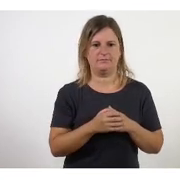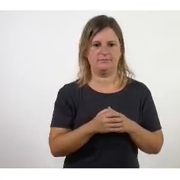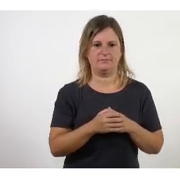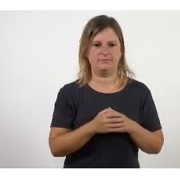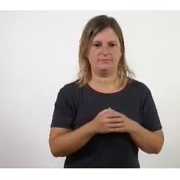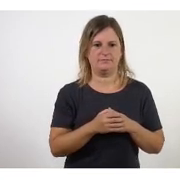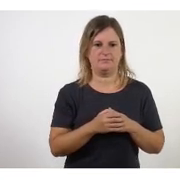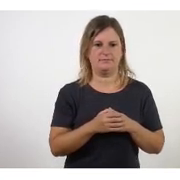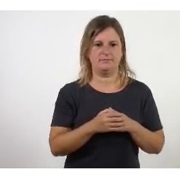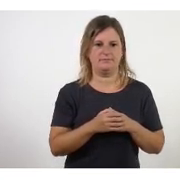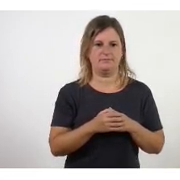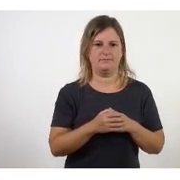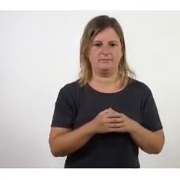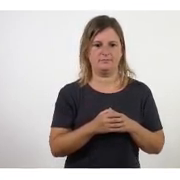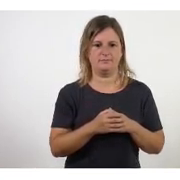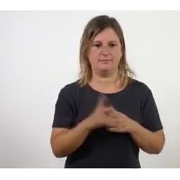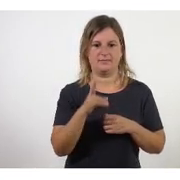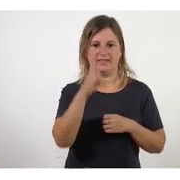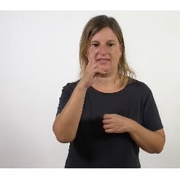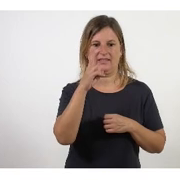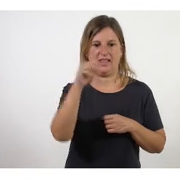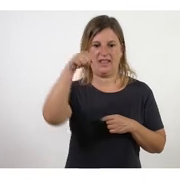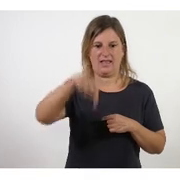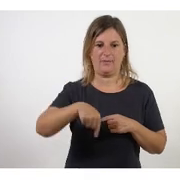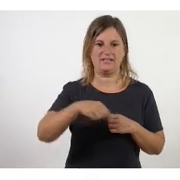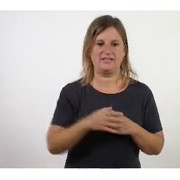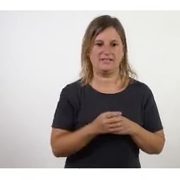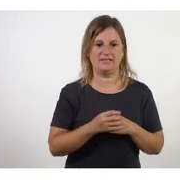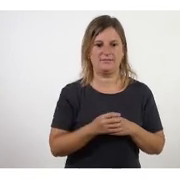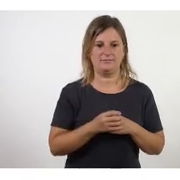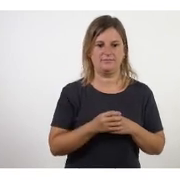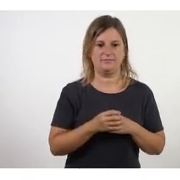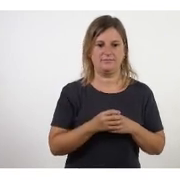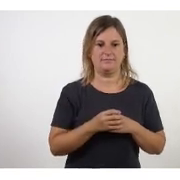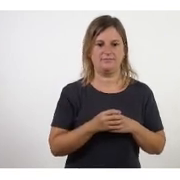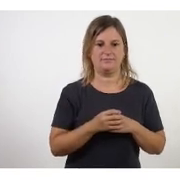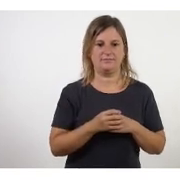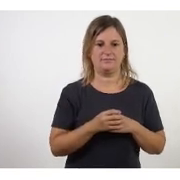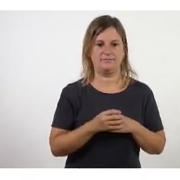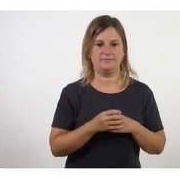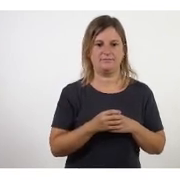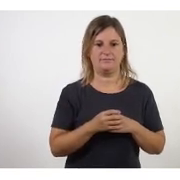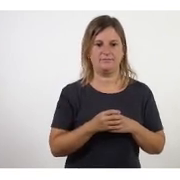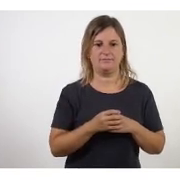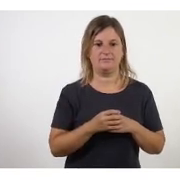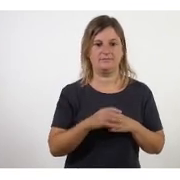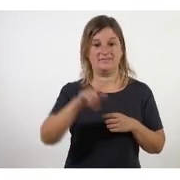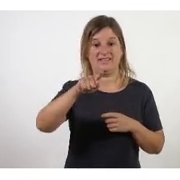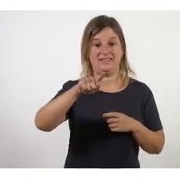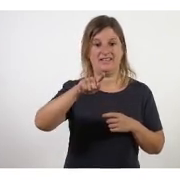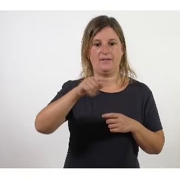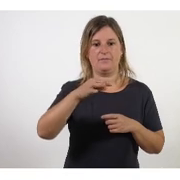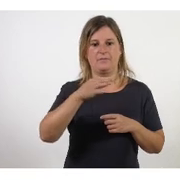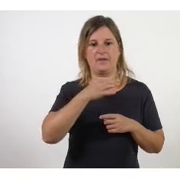el clip, el tallaria, faria un split i una vegada el tinc tallat, aquest clip d'aquí li